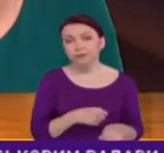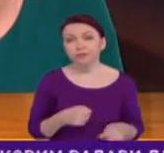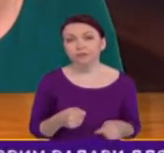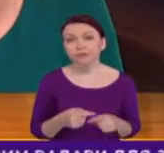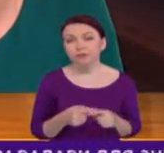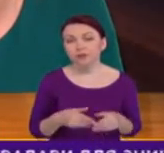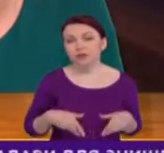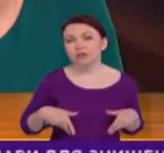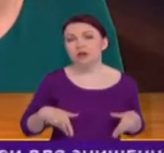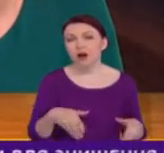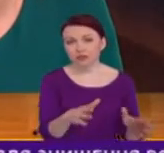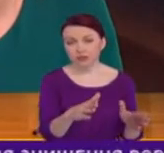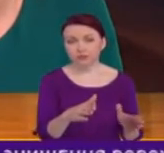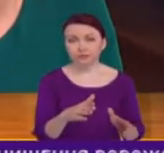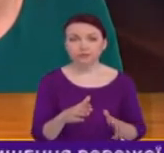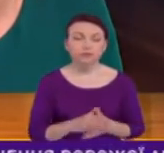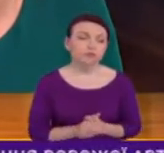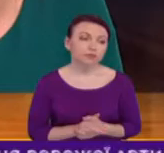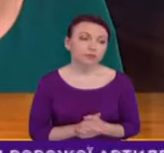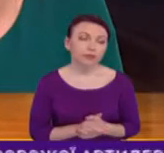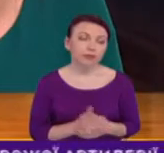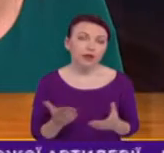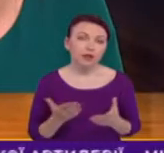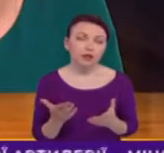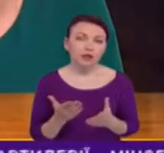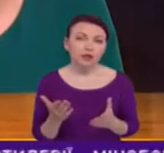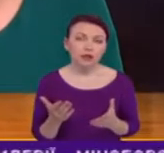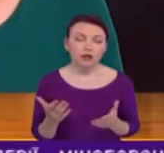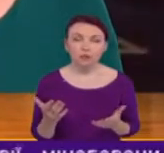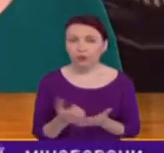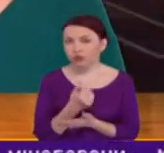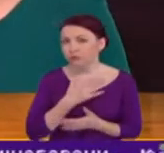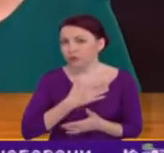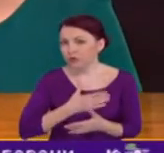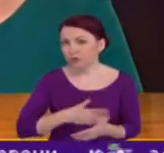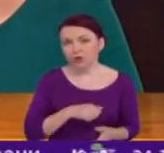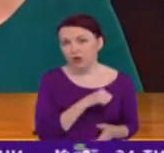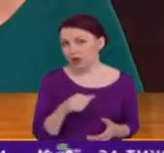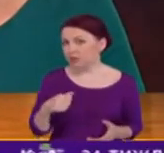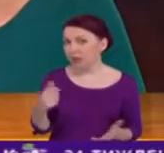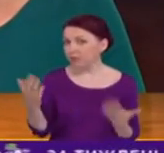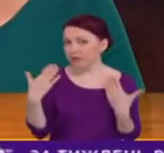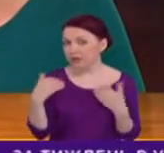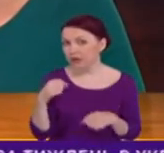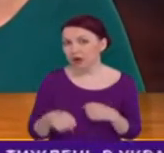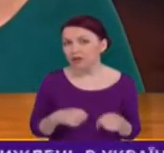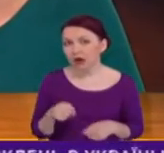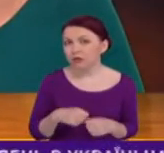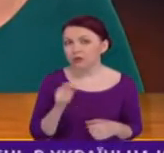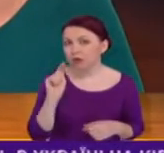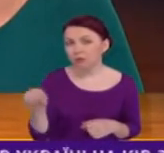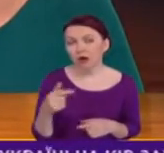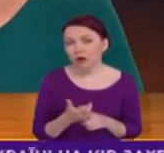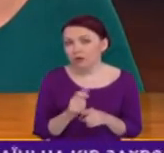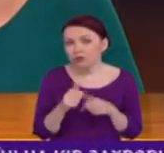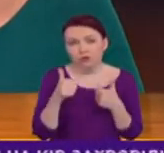в такі траси, які получаємо задоволення. Я сам на вихідних катаюся. Саме там, думаю, дуже